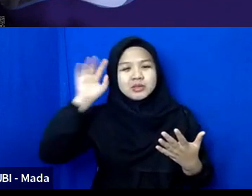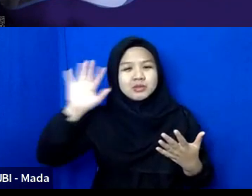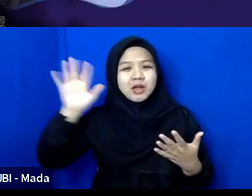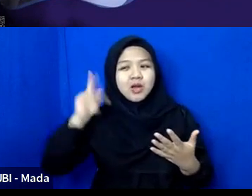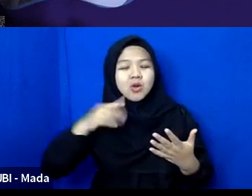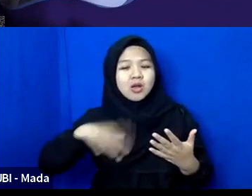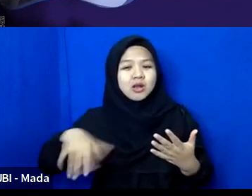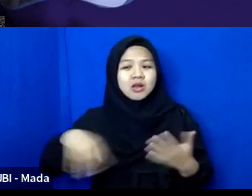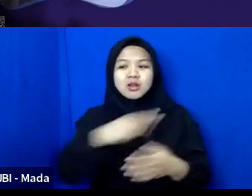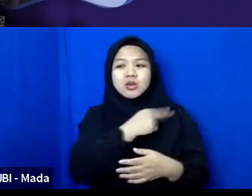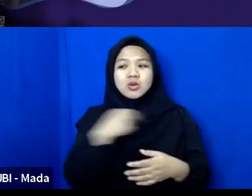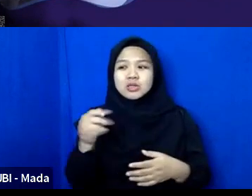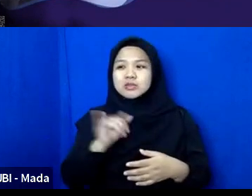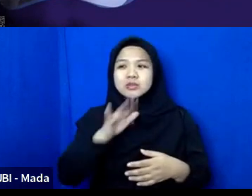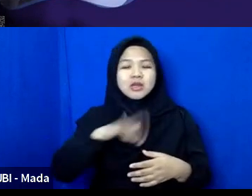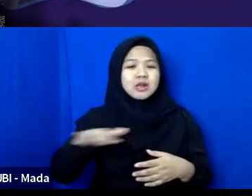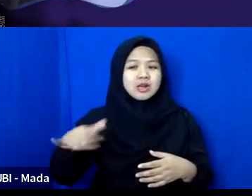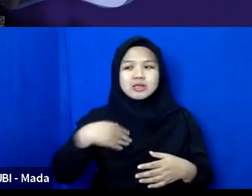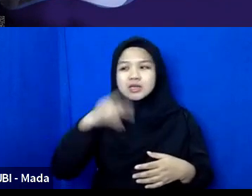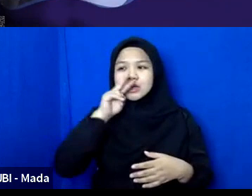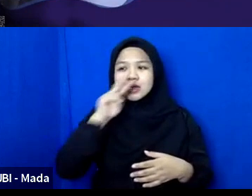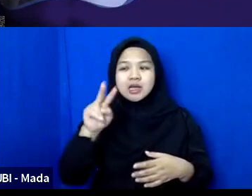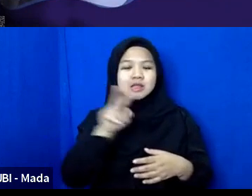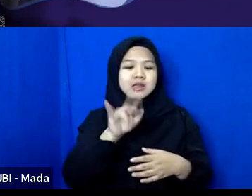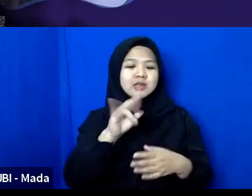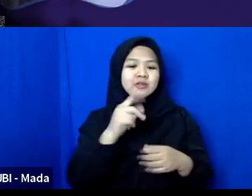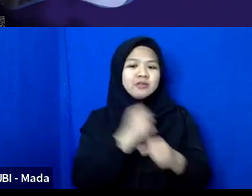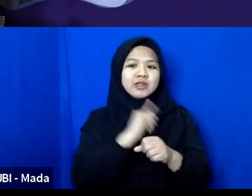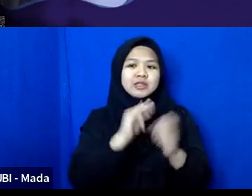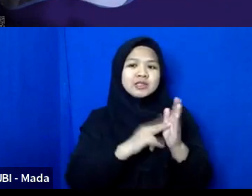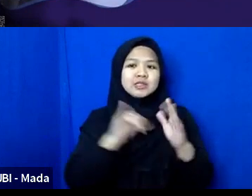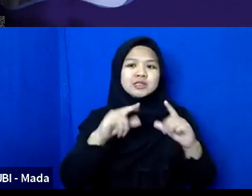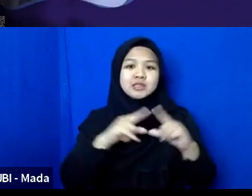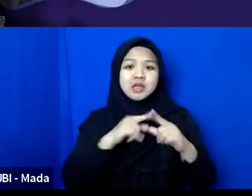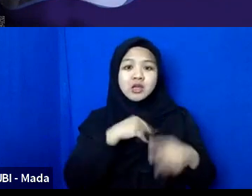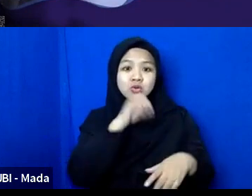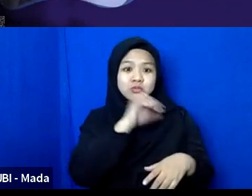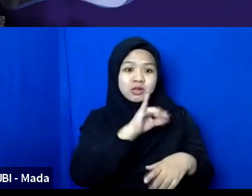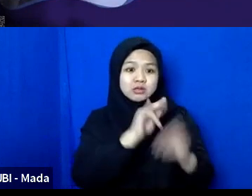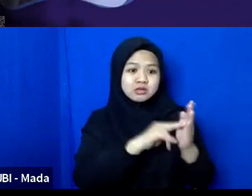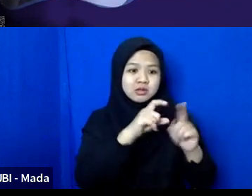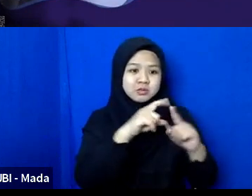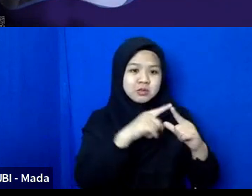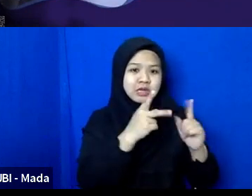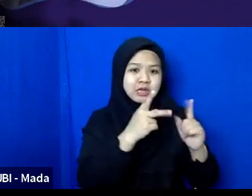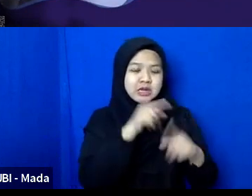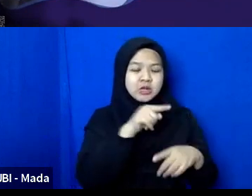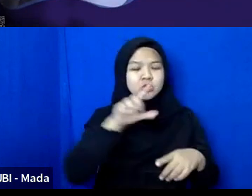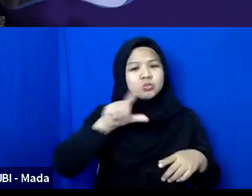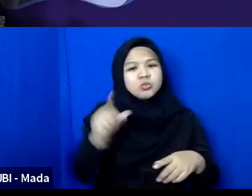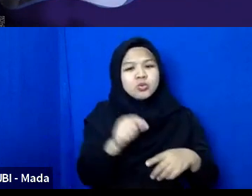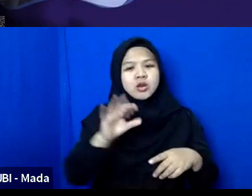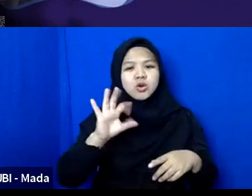kalau anak-anak di Indonesia nih kayak anak di yang saya lihat di Virginia gitu aku bilang ama Mbak Indah waktu itu bulan